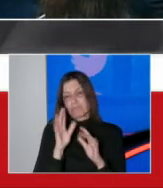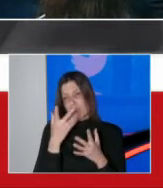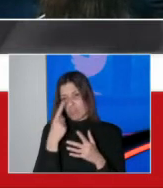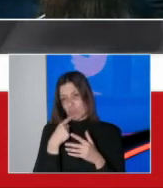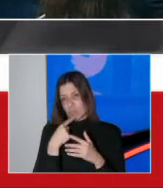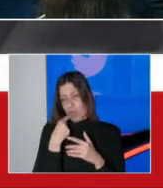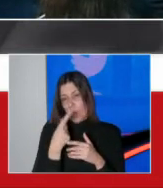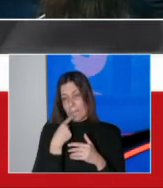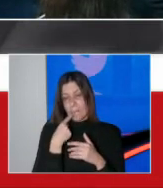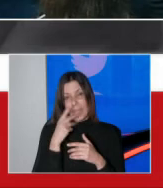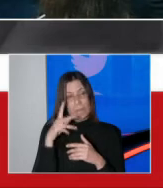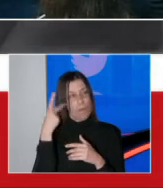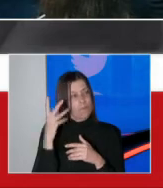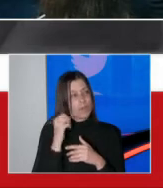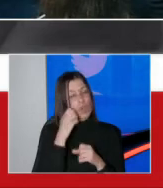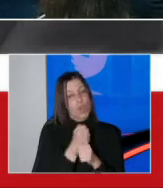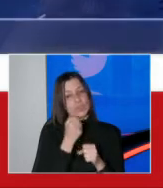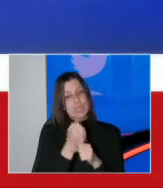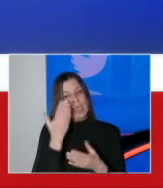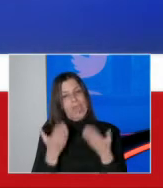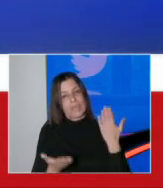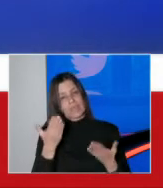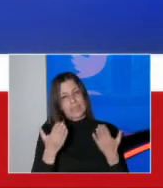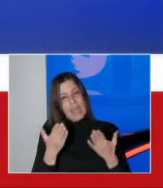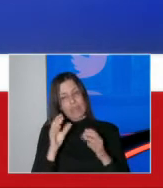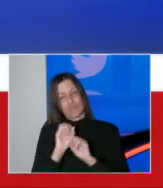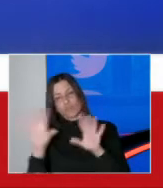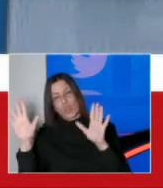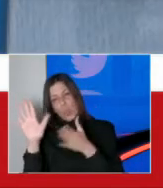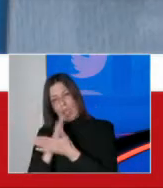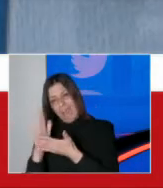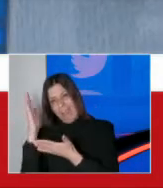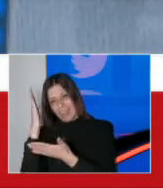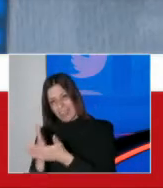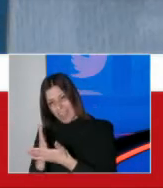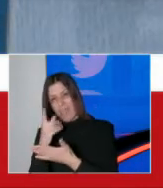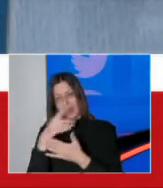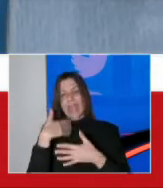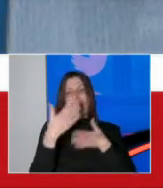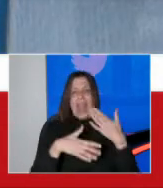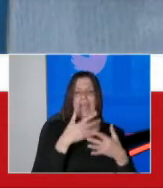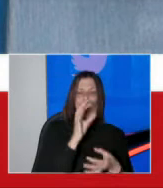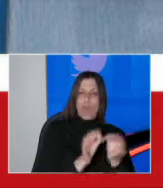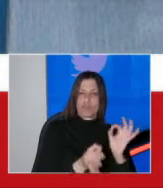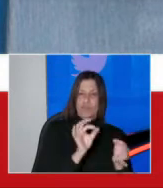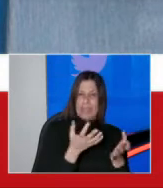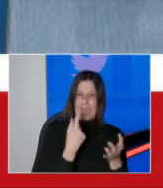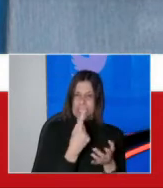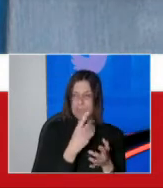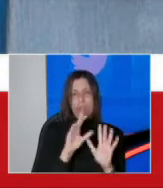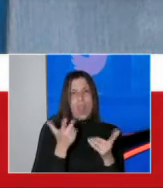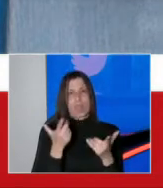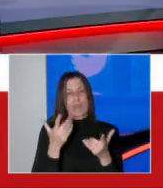מה שאתה אומר, פרופסור מודריק, שאתה עושה הבחנה בין שידור גזר הדין לבין ההליך המשפטי עצמו. למה בעצם ההבחנה